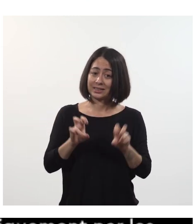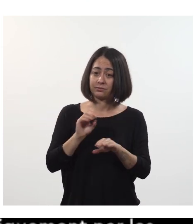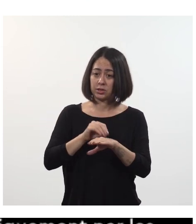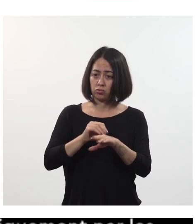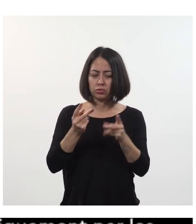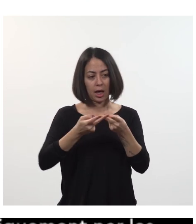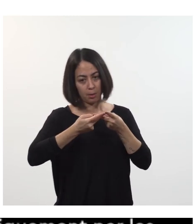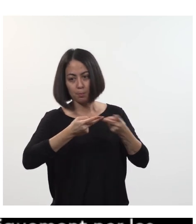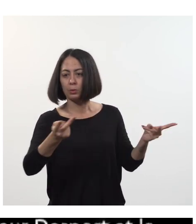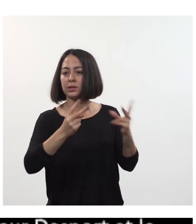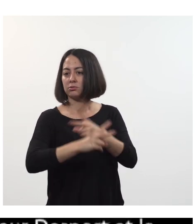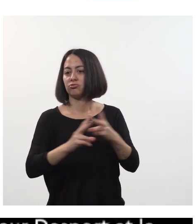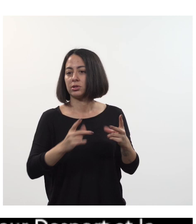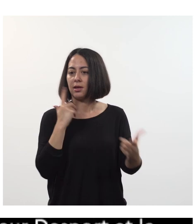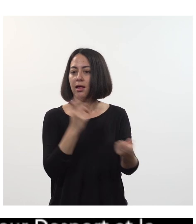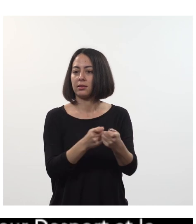public.